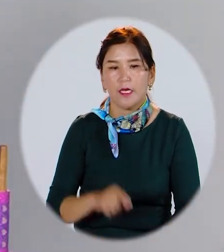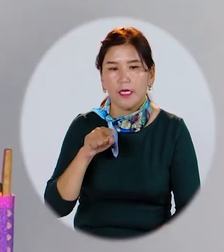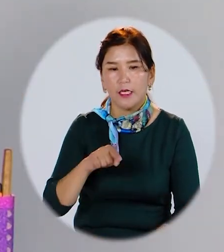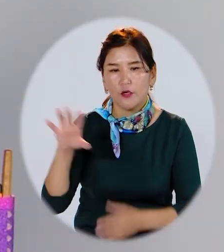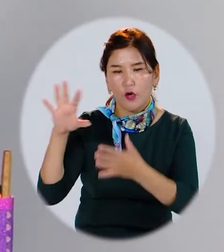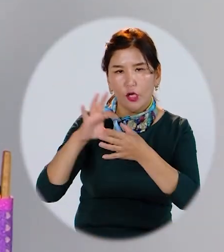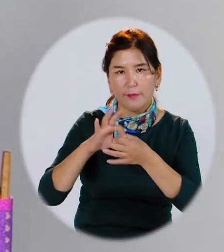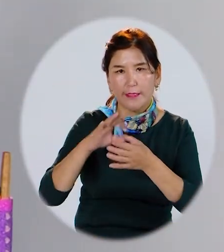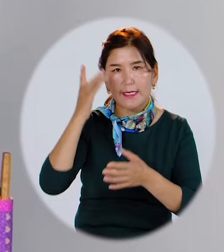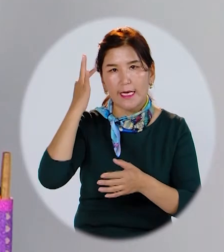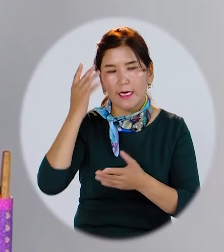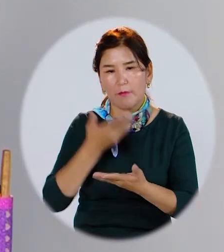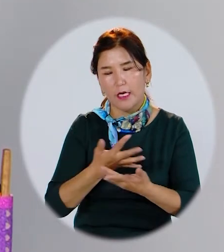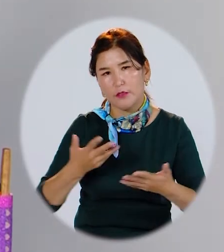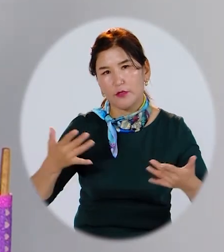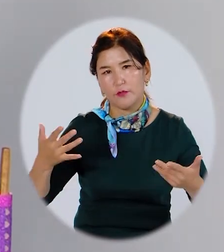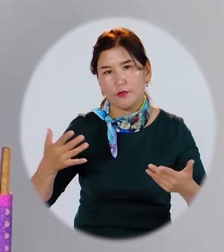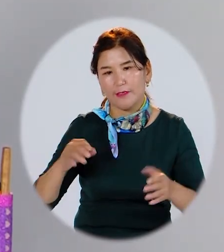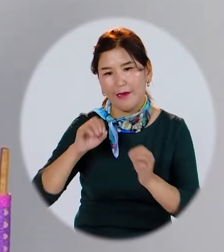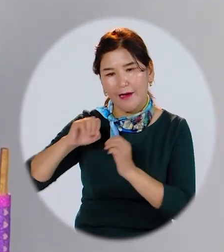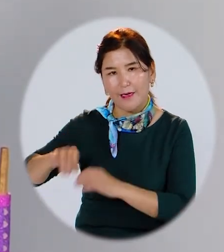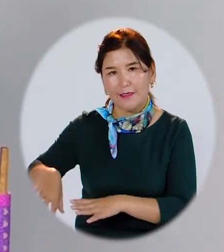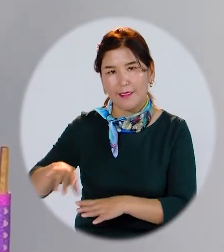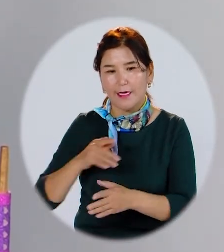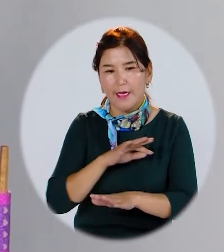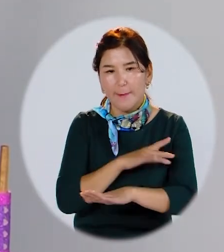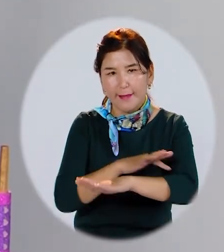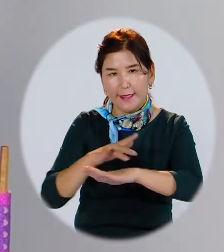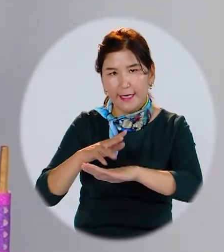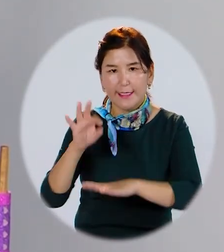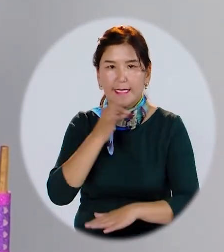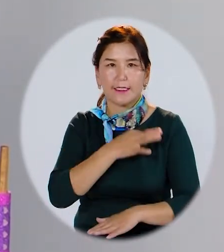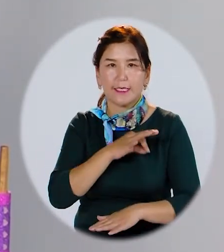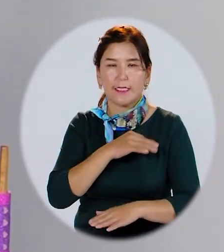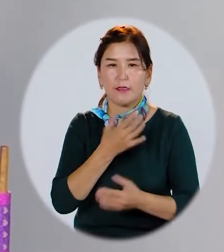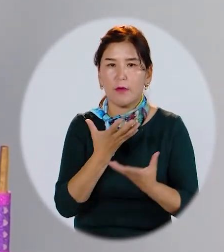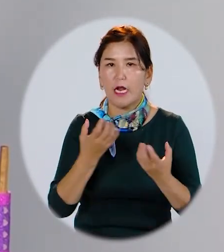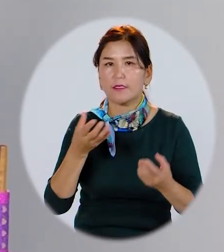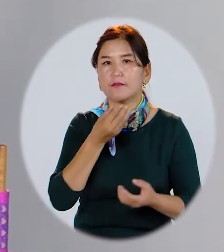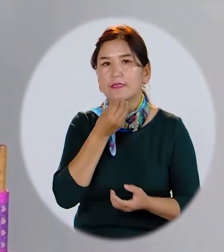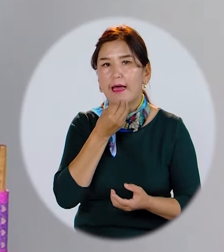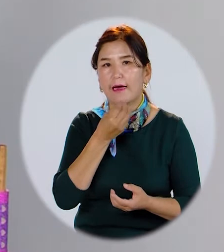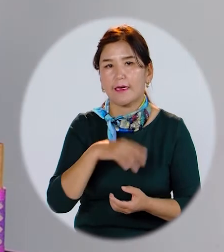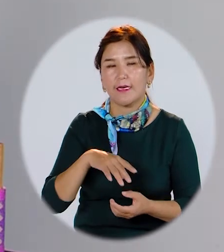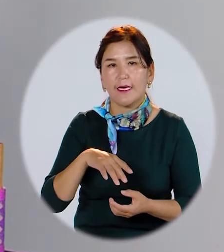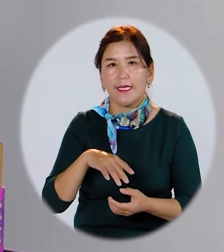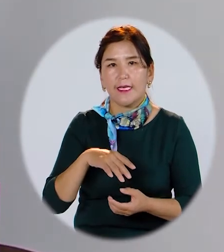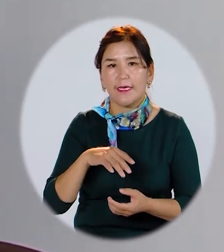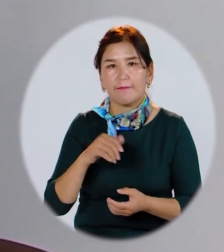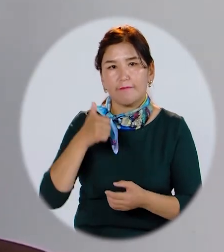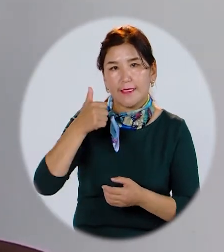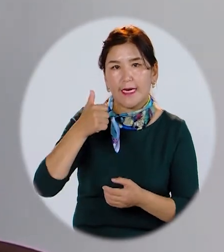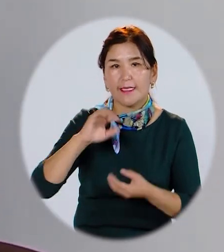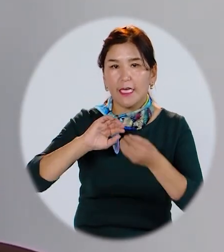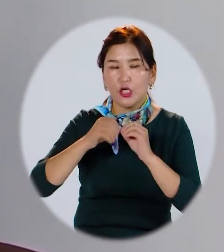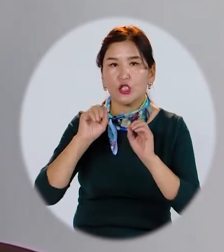холболтын аргаа тав хүн маань төрөл бүрийн одоо хаягдлын материал ашиглаад янз бүрийн одоо гоёмсог зүйлийг хийж болно. Дээр нь одоо янз